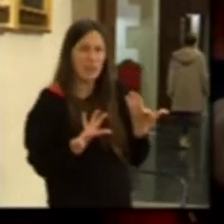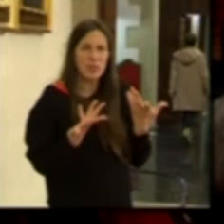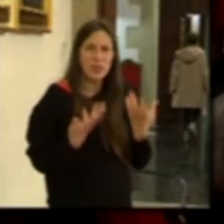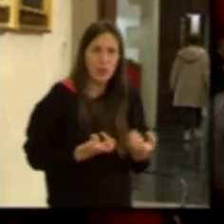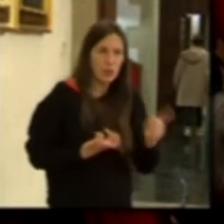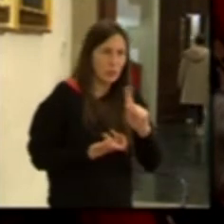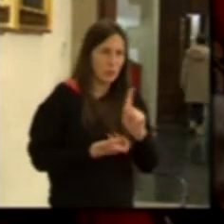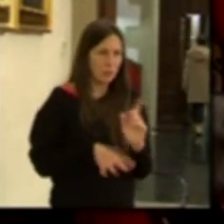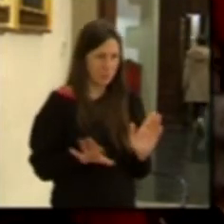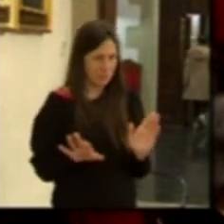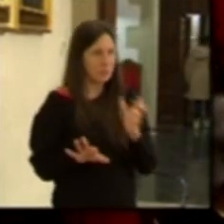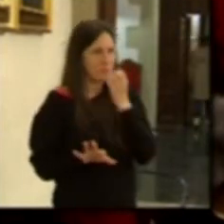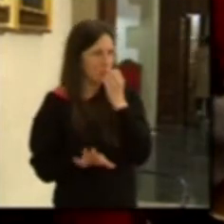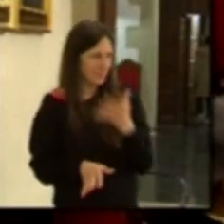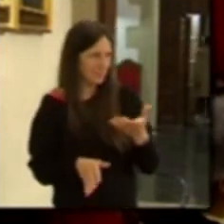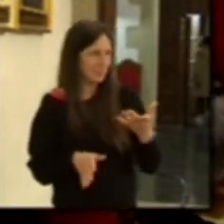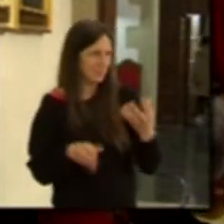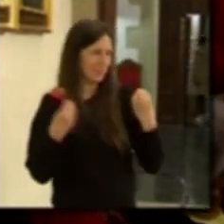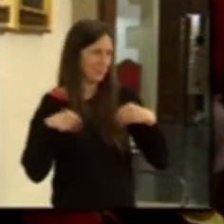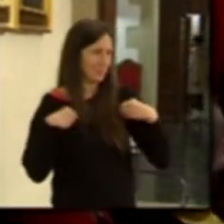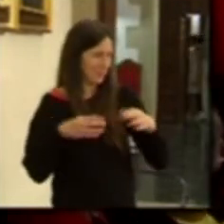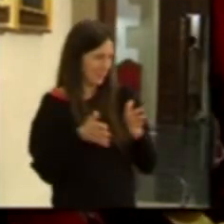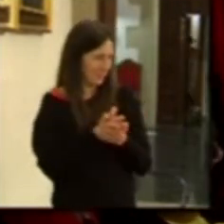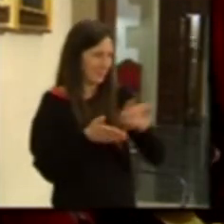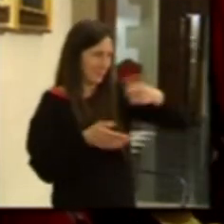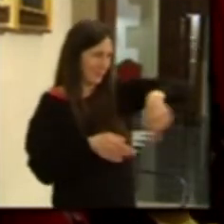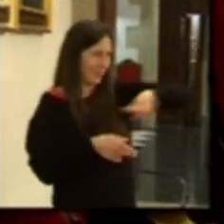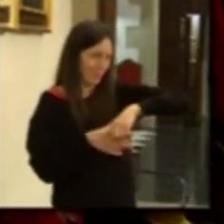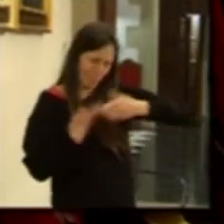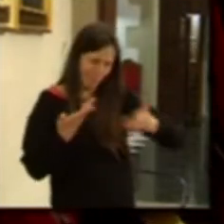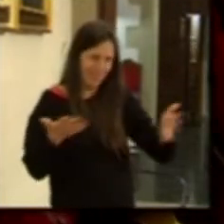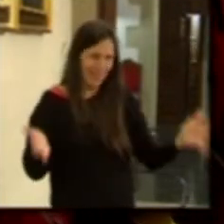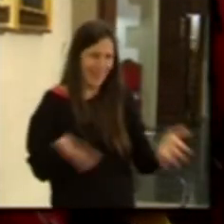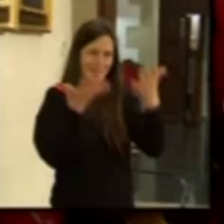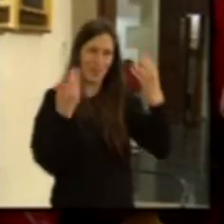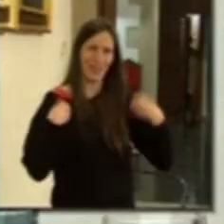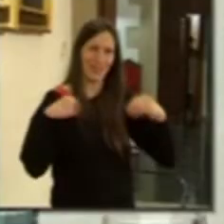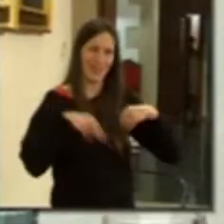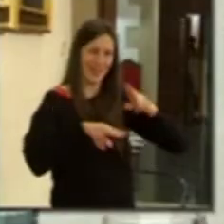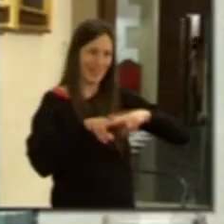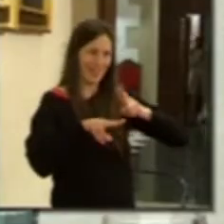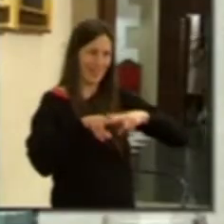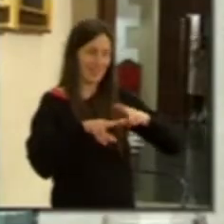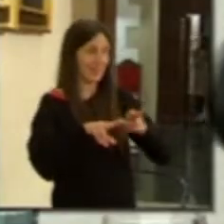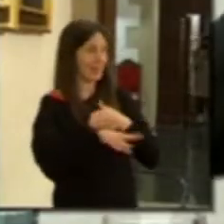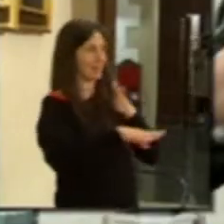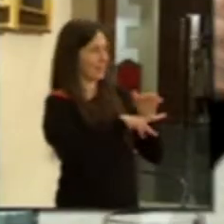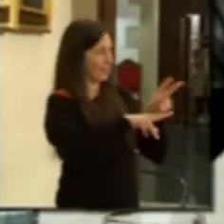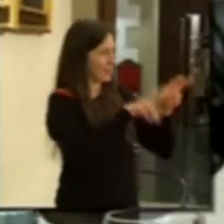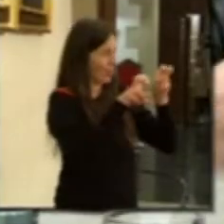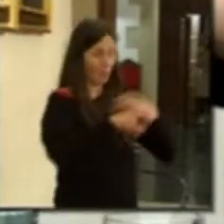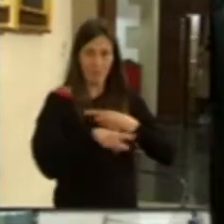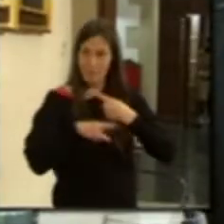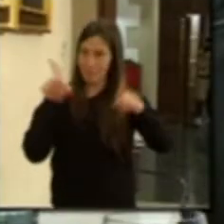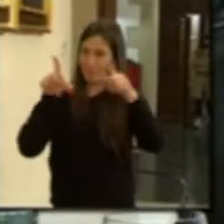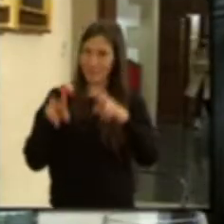ser pitjor. I per tant, en aquesta línia jo us animo a gaudir de la festa, a gaudir dels espais nous, a gaudir